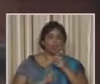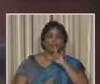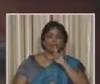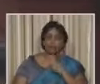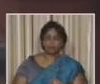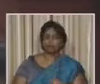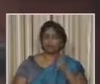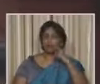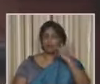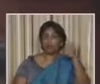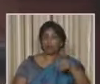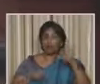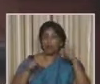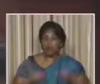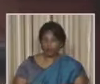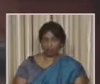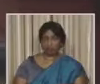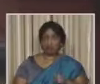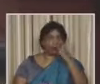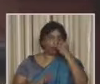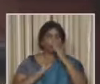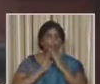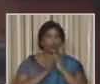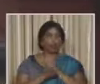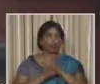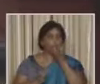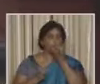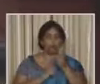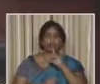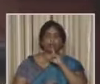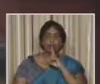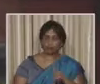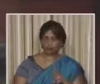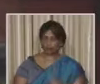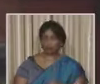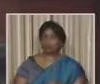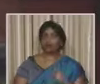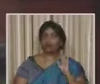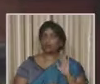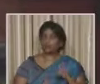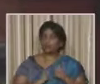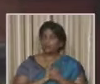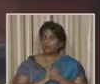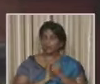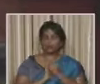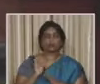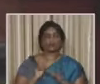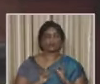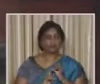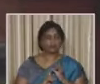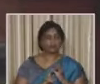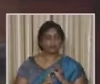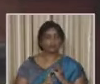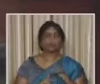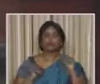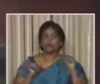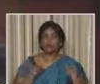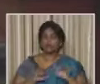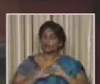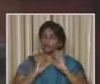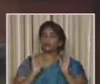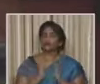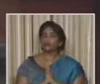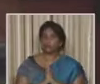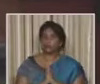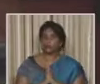என வருகின்றது. அன்று காலையில் இன்று இந்த தேவாலயங்களிலும் ஹோட்டல்களிலும் தாக்குவதாக கூறுகின்றார்கள். ஆனால் கௌரவ உறுப்பினர்களே, எந்த